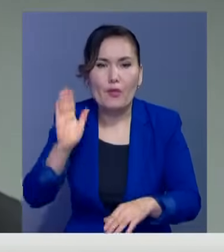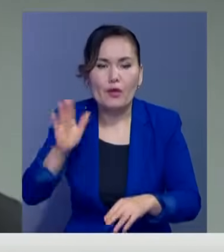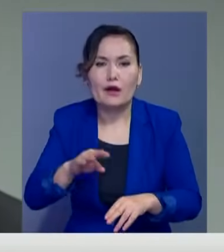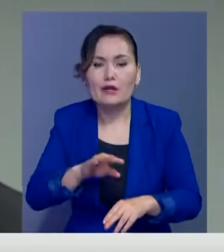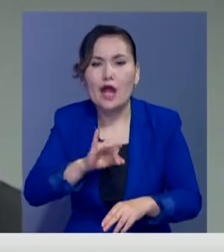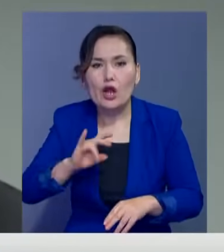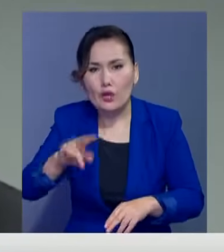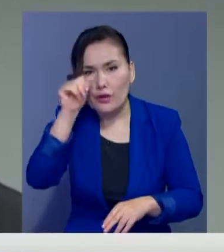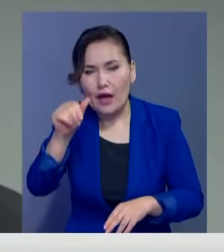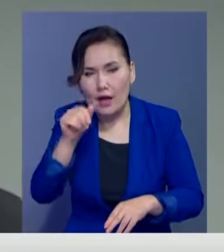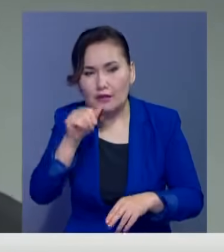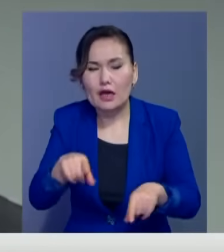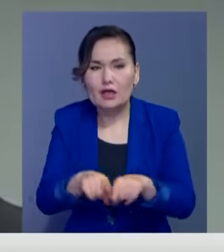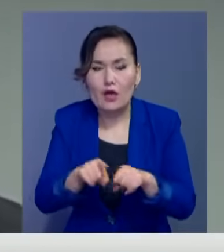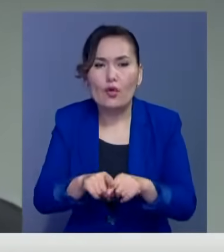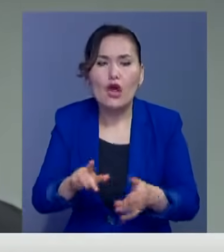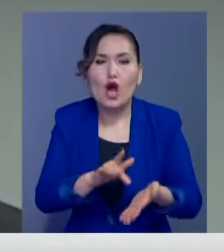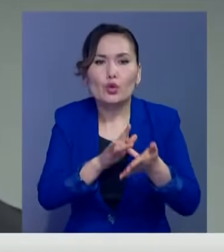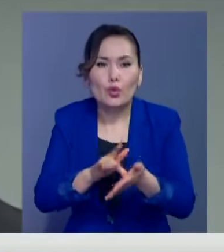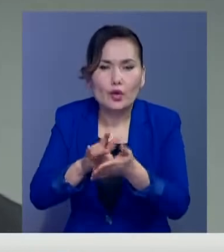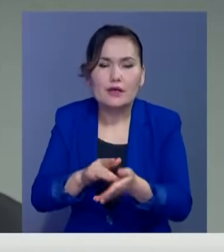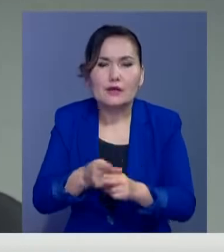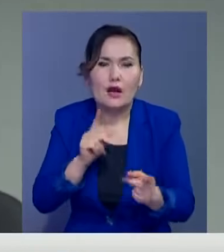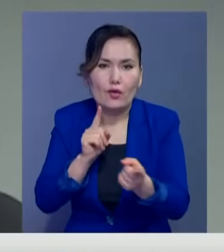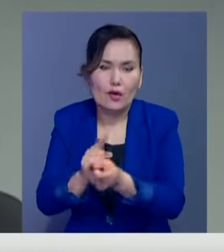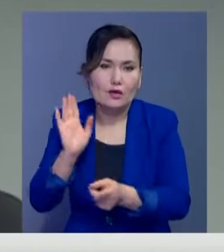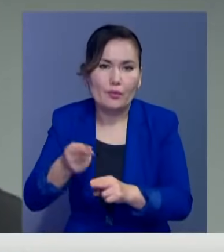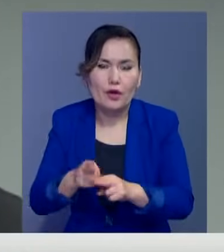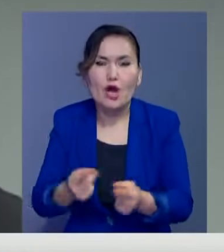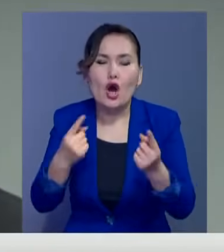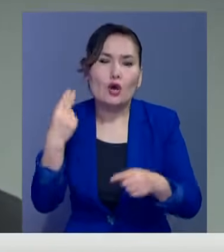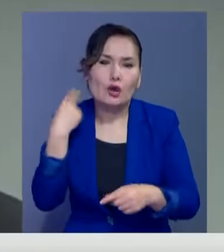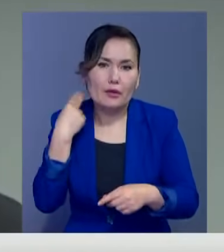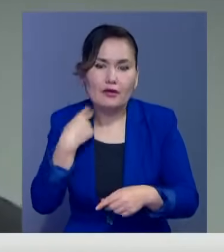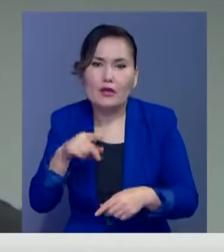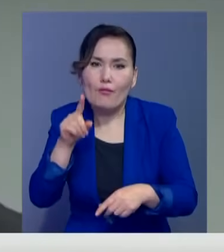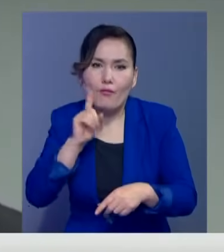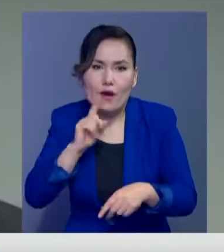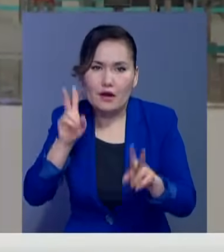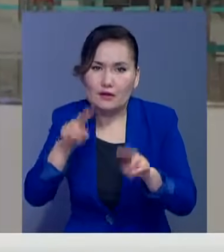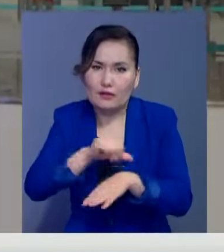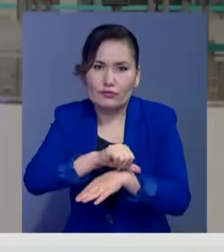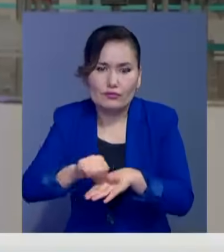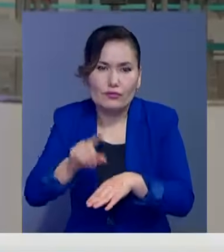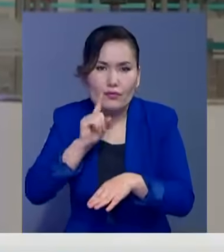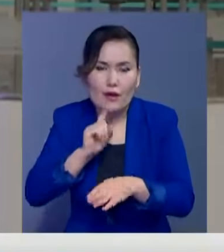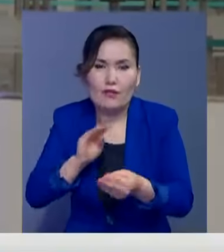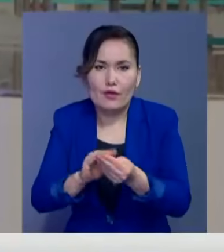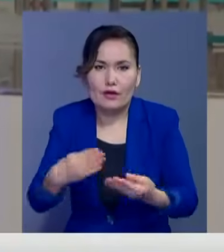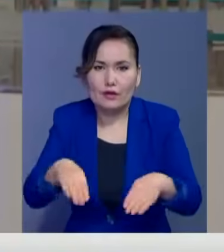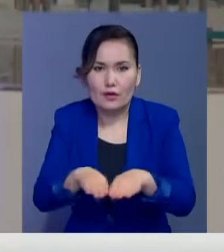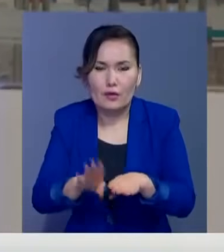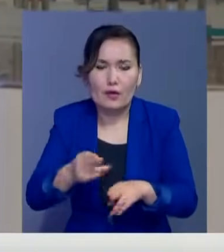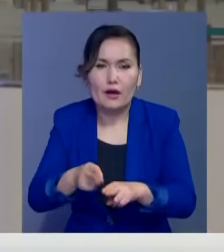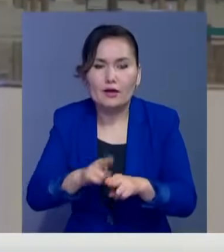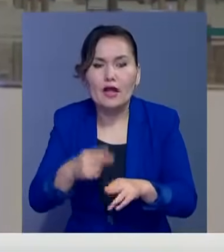шараларын жеңілдетуі жоспарланған. Ресей мен Ұлыбритания белгісіз. Олар шілденің аяғында бастауы мүмкін. Елде ішкі әуе